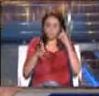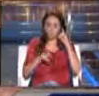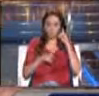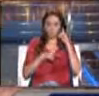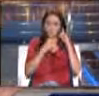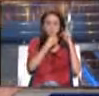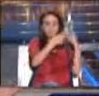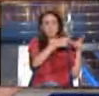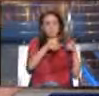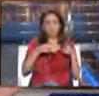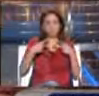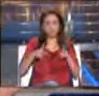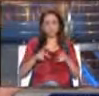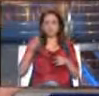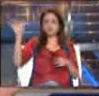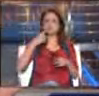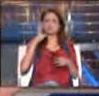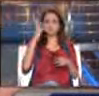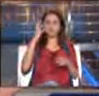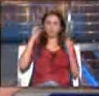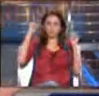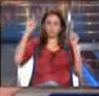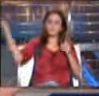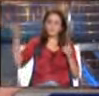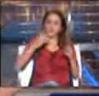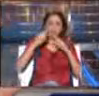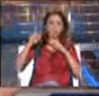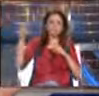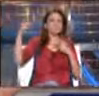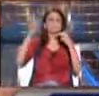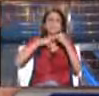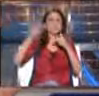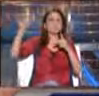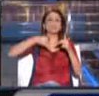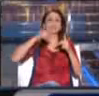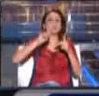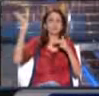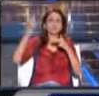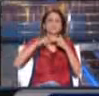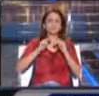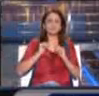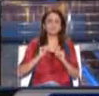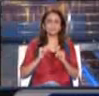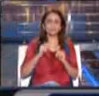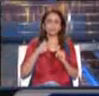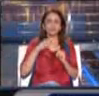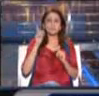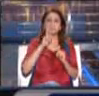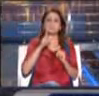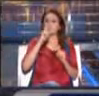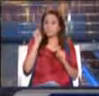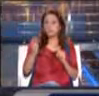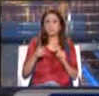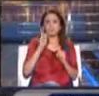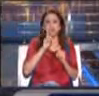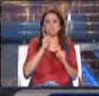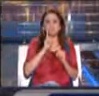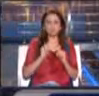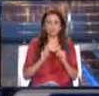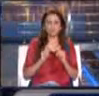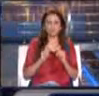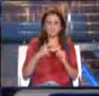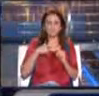موافق واستاذ شوقي موافق، بس هم مش هيجوا. عايز اقول كلمه، انا بقول لحضرتك ان هم ضد الاعلام، ضد العنف، ضد لي زرامة. والله حتى مش لازم في الاعلام، انا